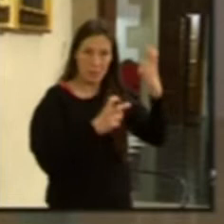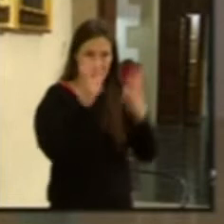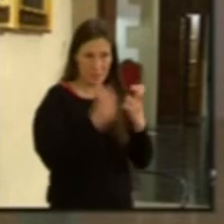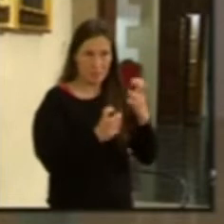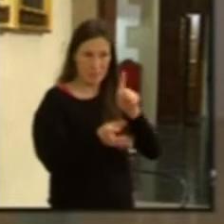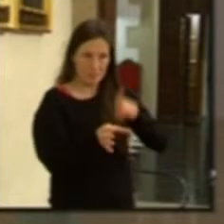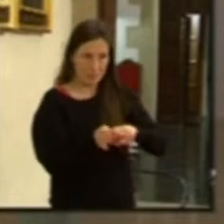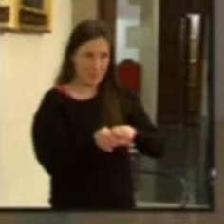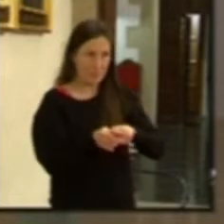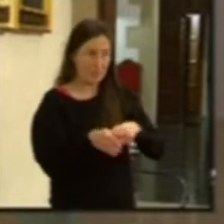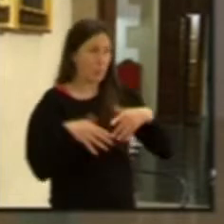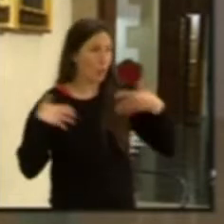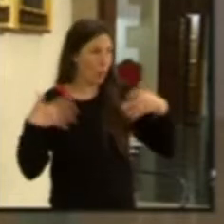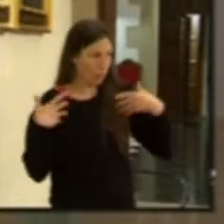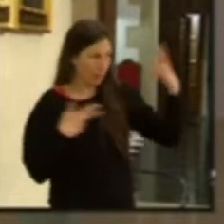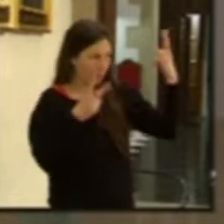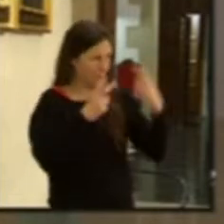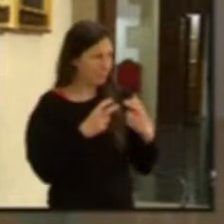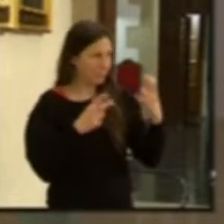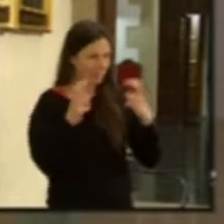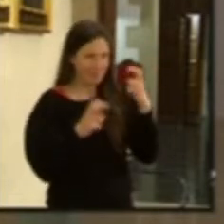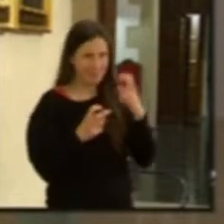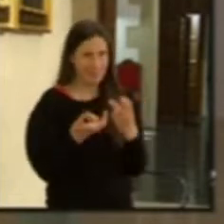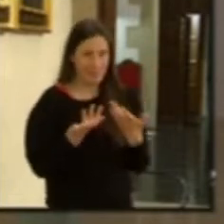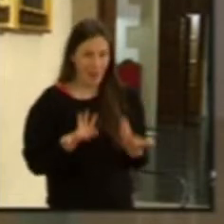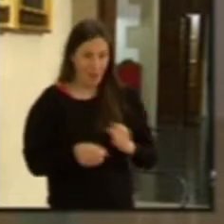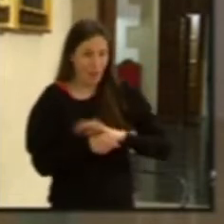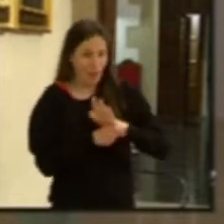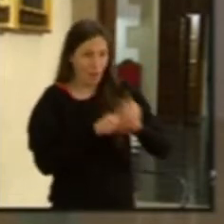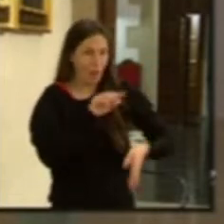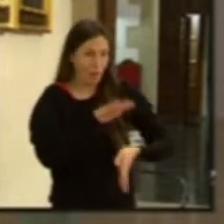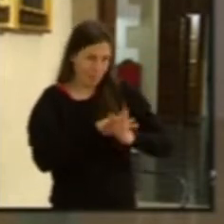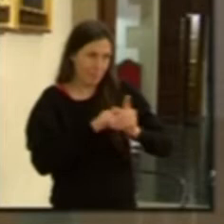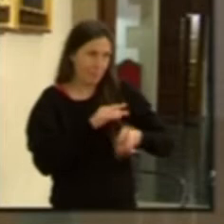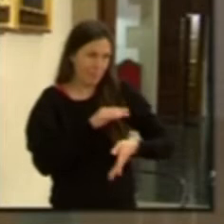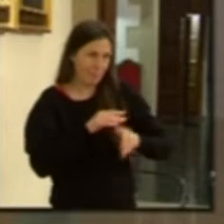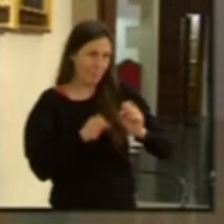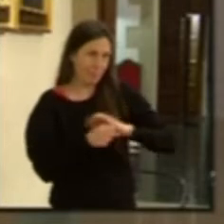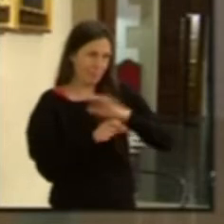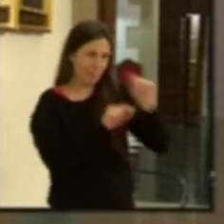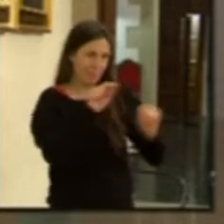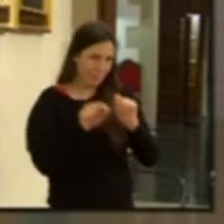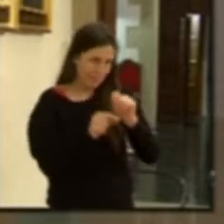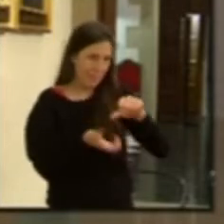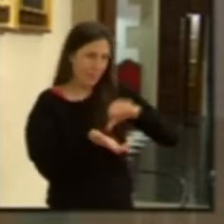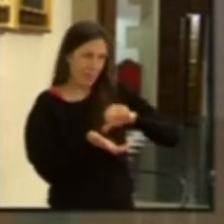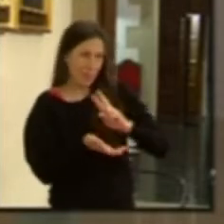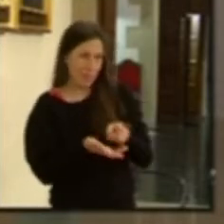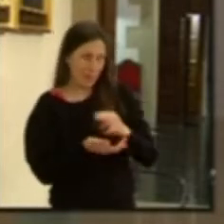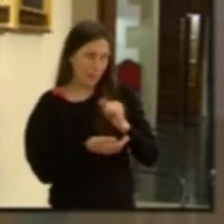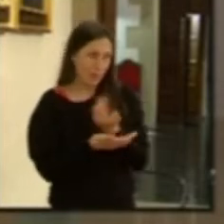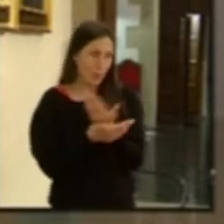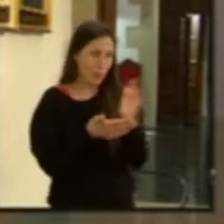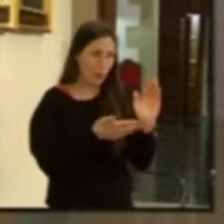I estem molt contents, s'ha de dir que, tot i que en una època encara de pandèmia i que la ciutat de Vic com Osona encara hem d'estar doncs, molt alerta